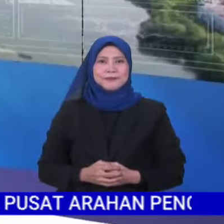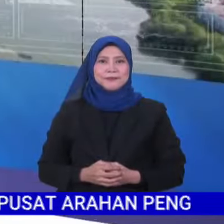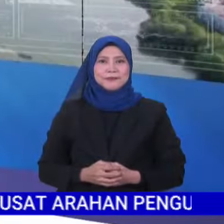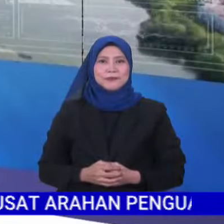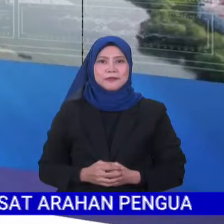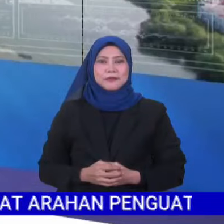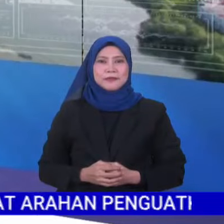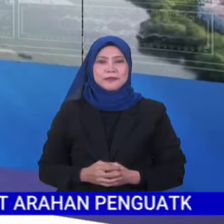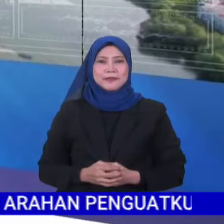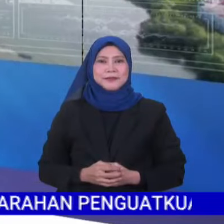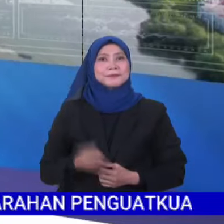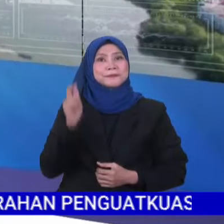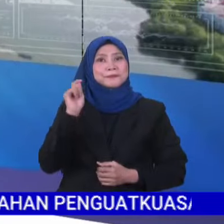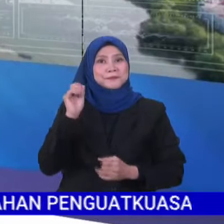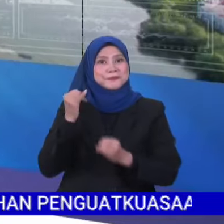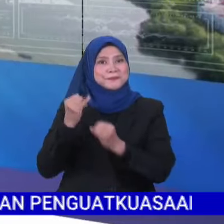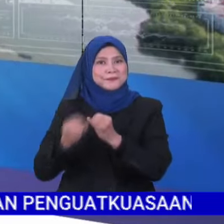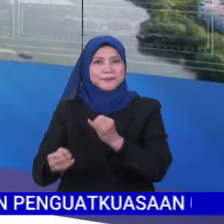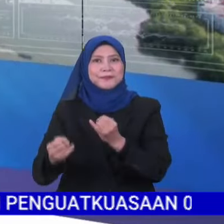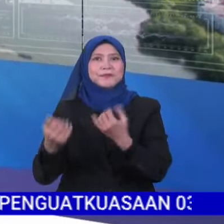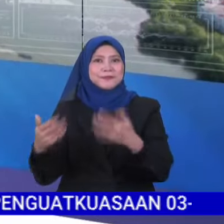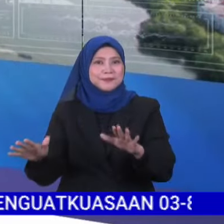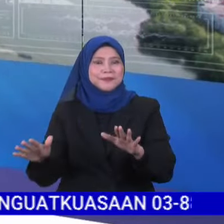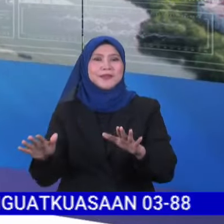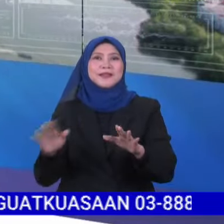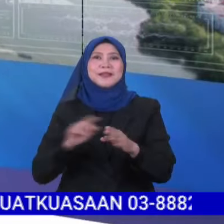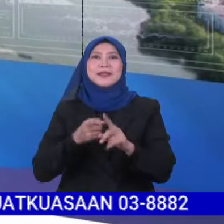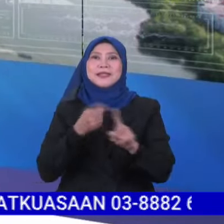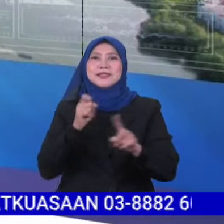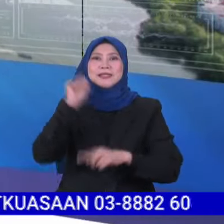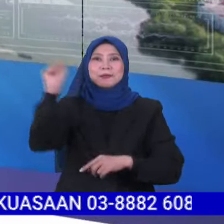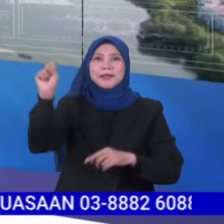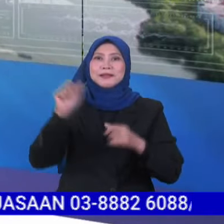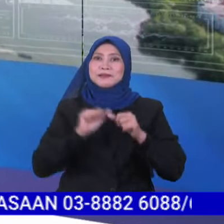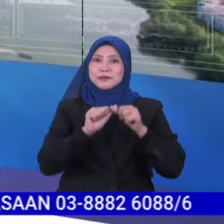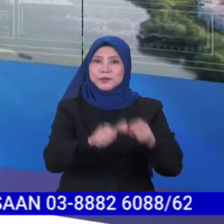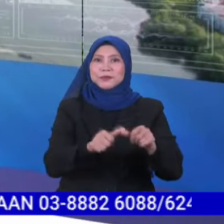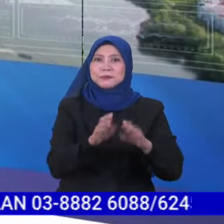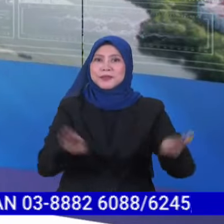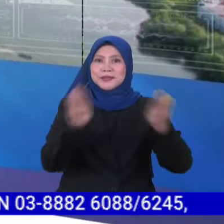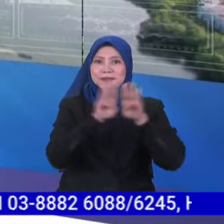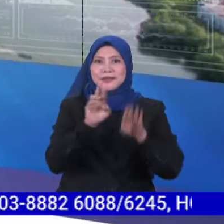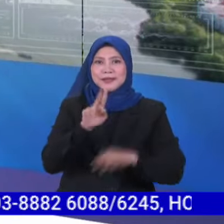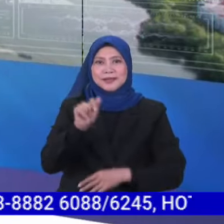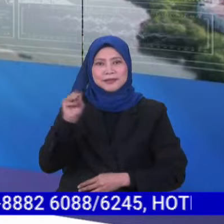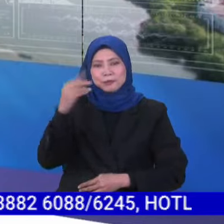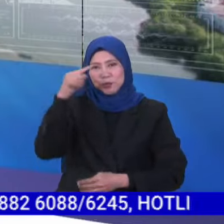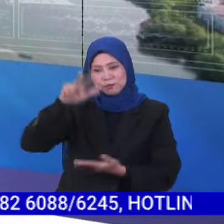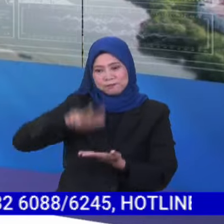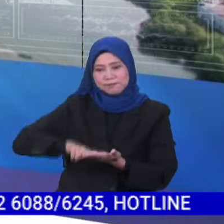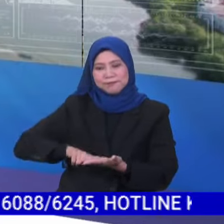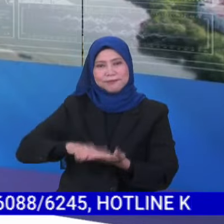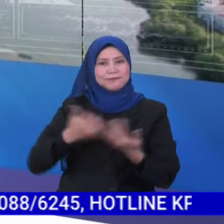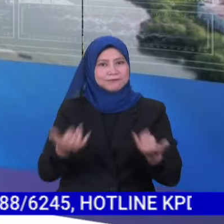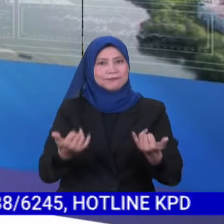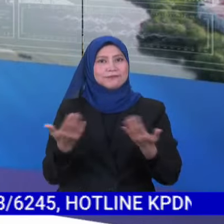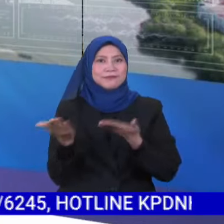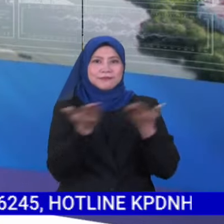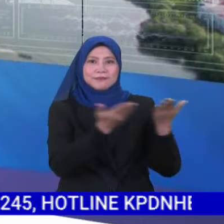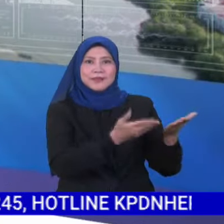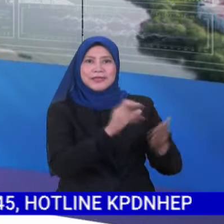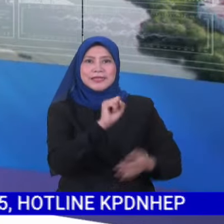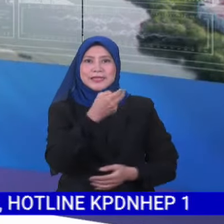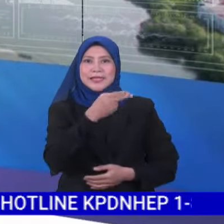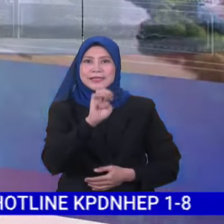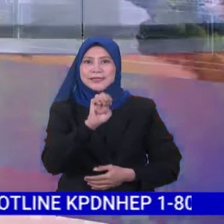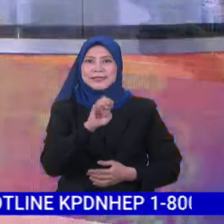Hai baik habis tadi mah kiri perkembangan dari Sabah untuk petani diteruskan besar-besar tim untuk info Shahih dan juga terkini kembali bersama Seohyun